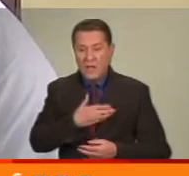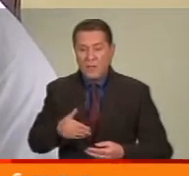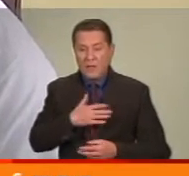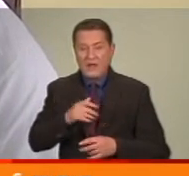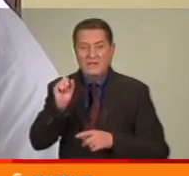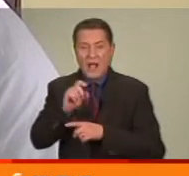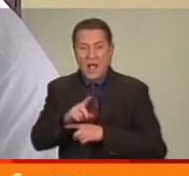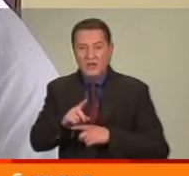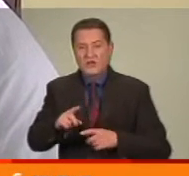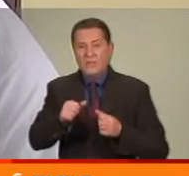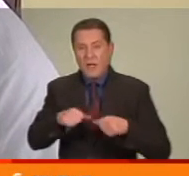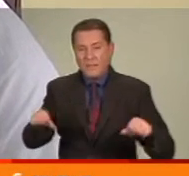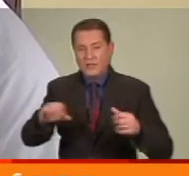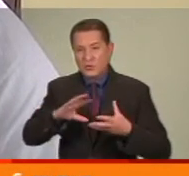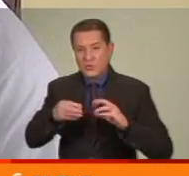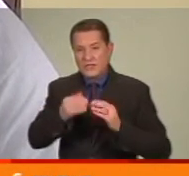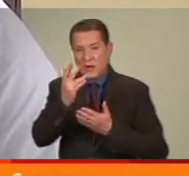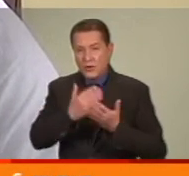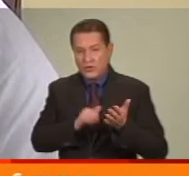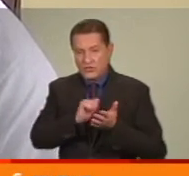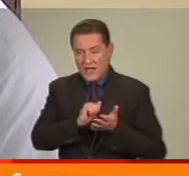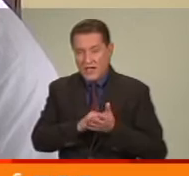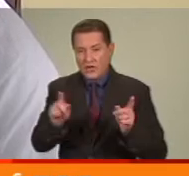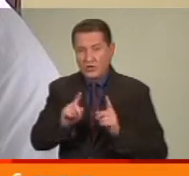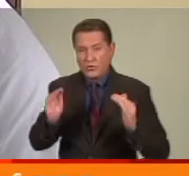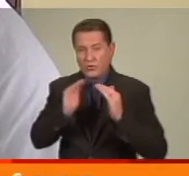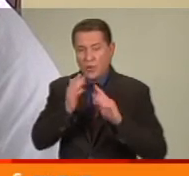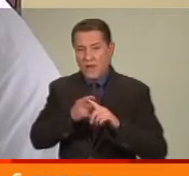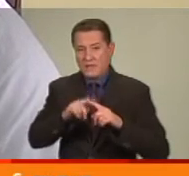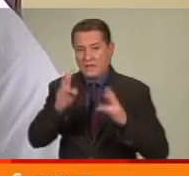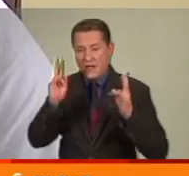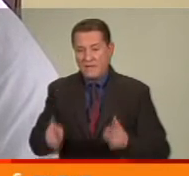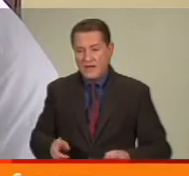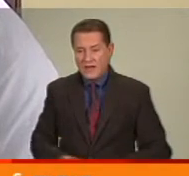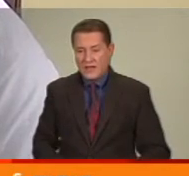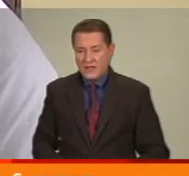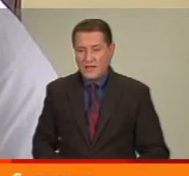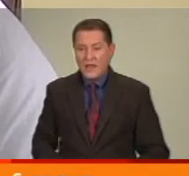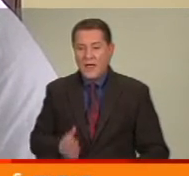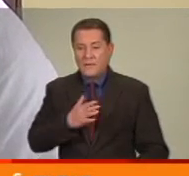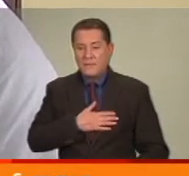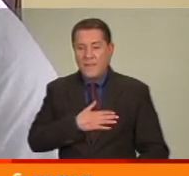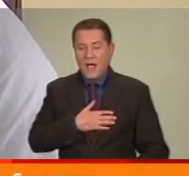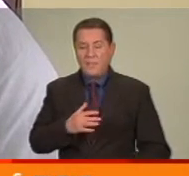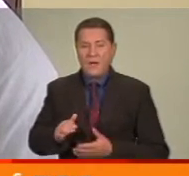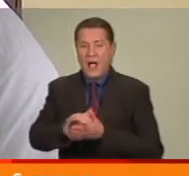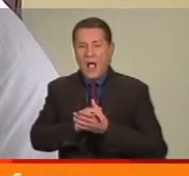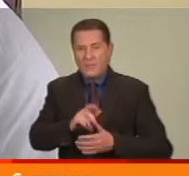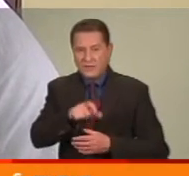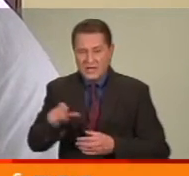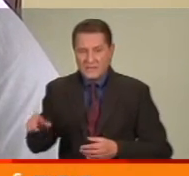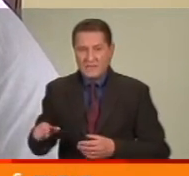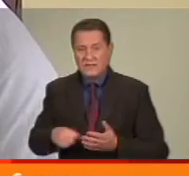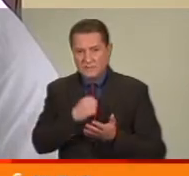якесь техзаключення для того, щоб якась ліцензована організація, для того, щоб нам все-таки, нам і спільності всім